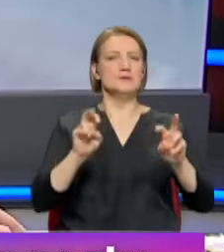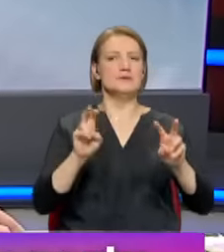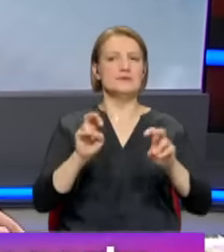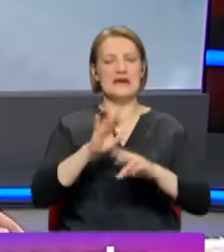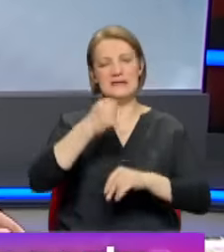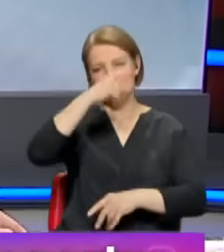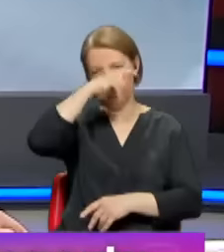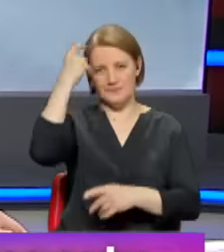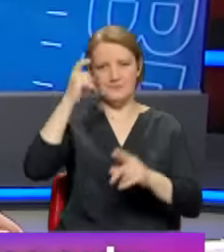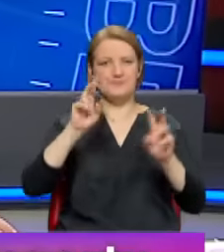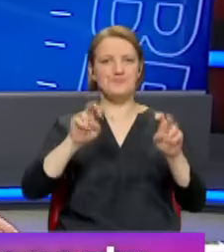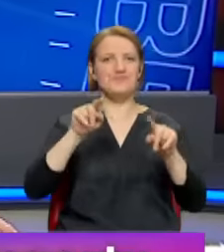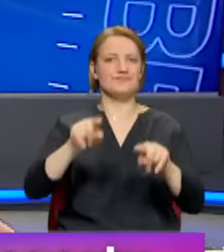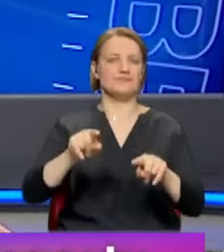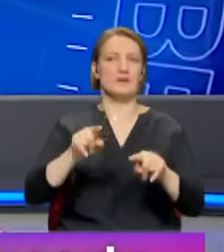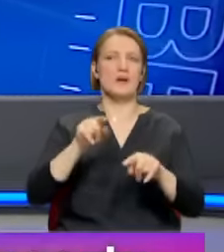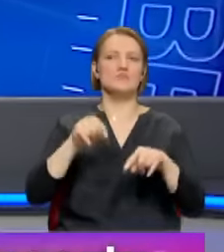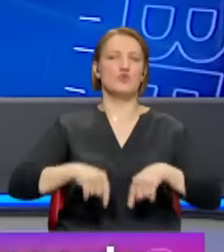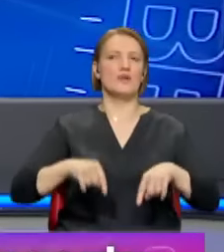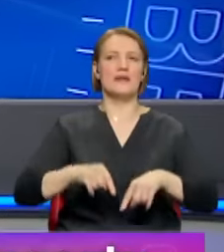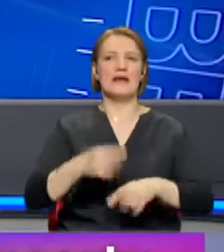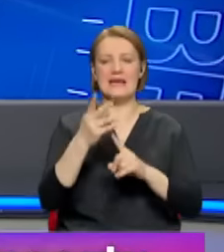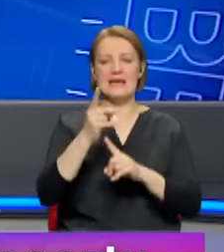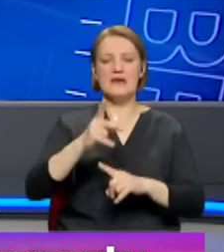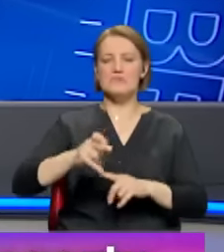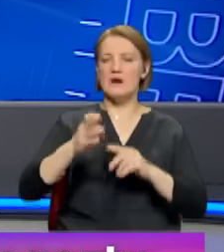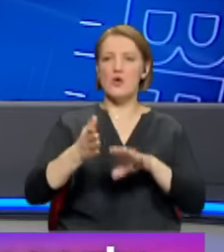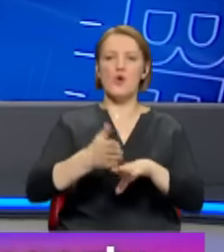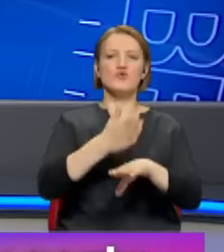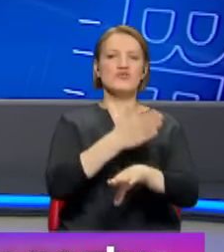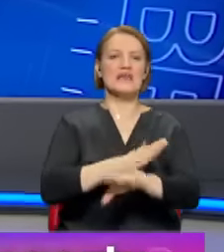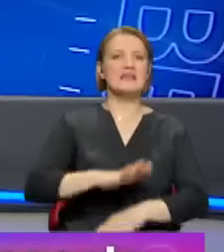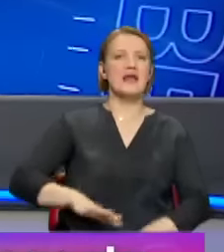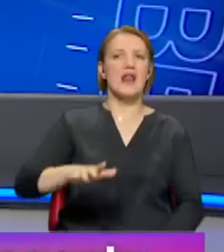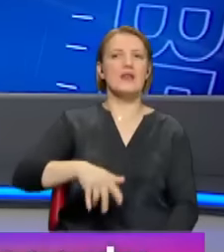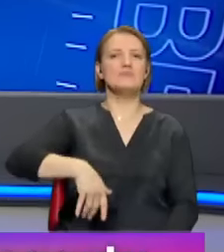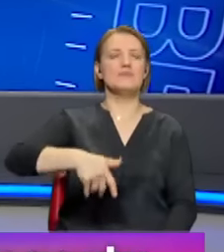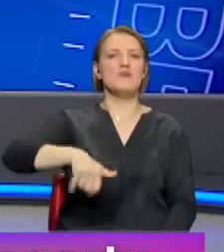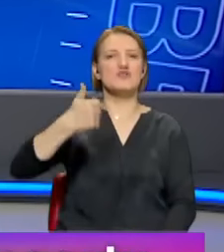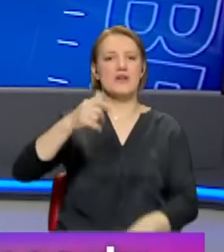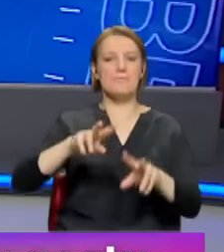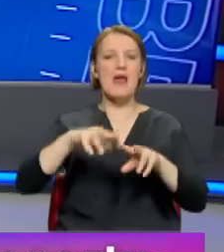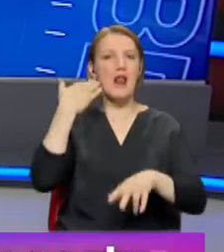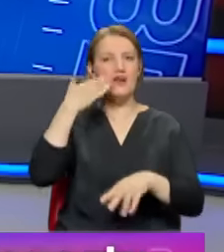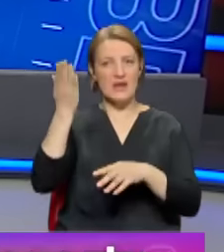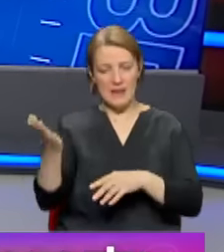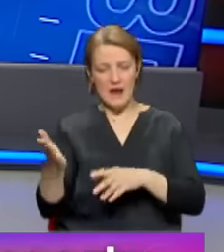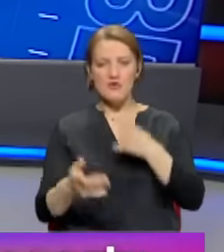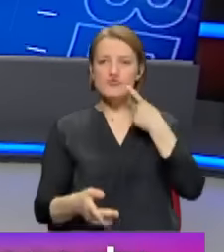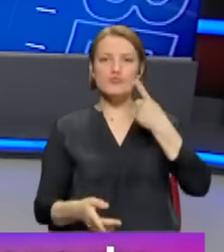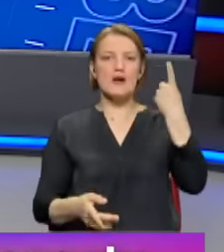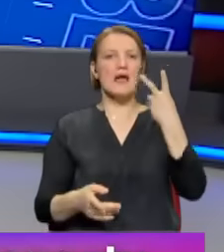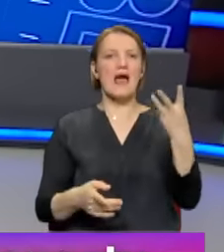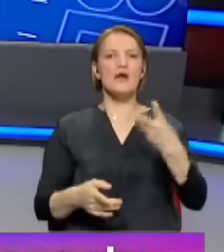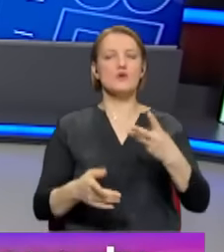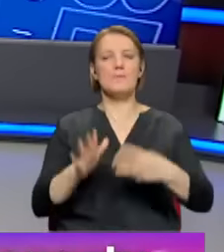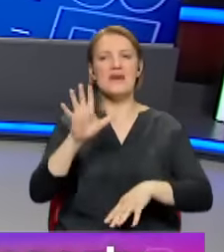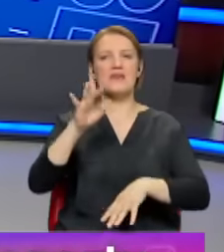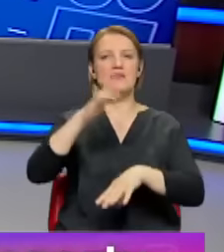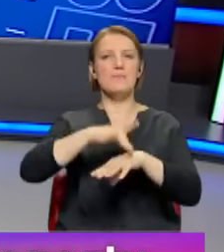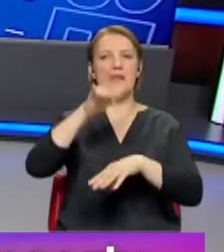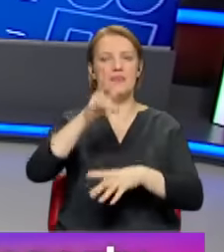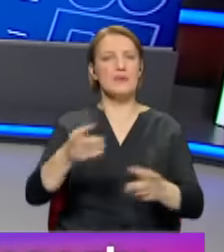en sıcak konu burada İyi Parti'nin önceki Genel Başkanı Meral Akşener ile Cumhurbaşkanı Erdoğan'ın Beştepe'de